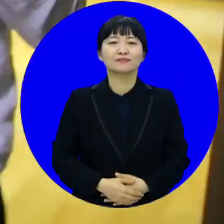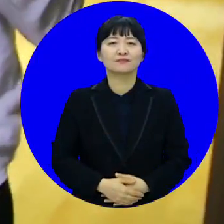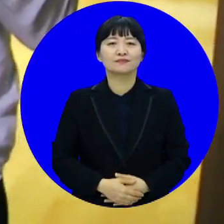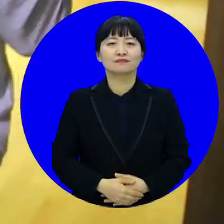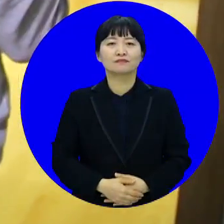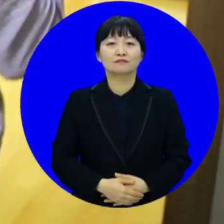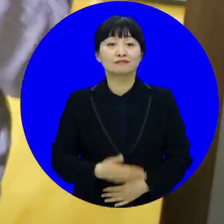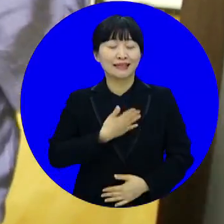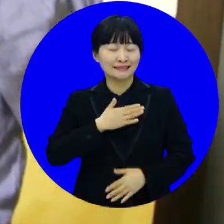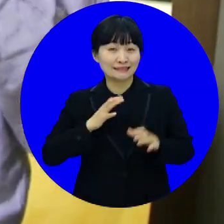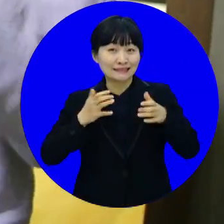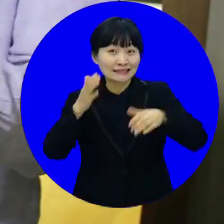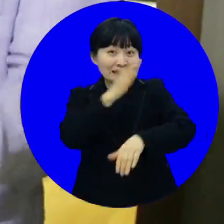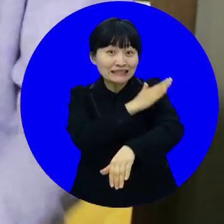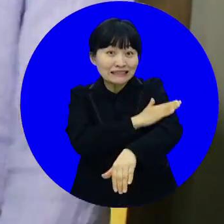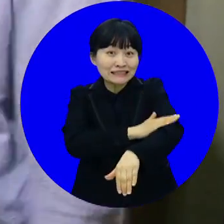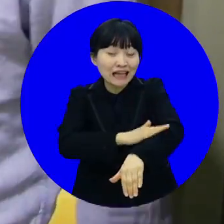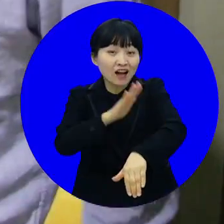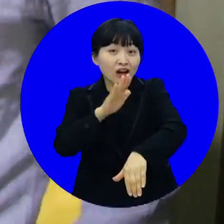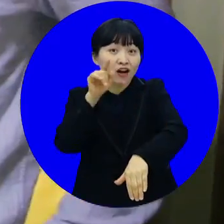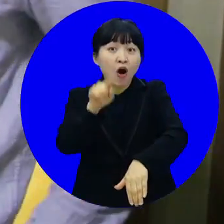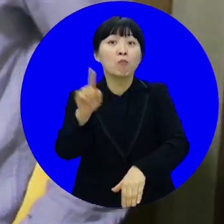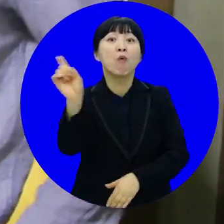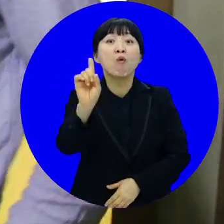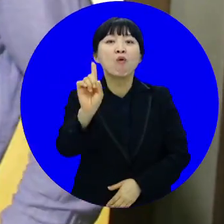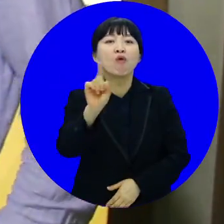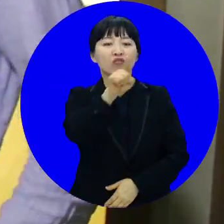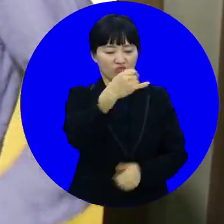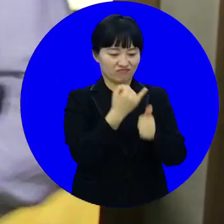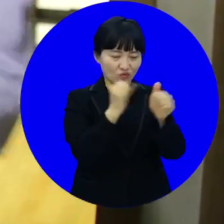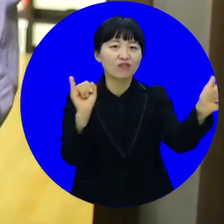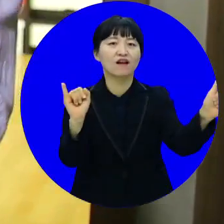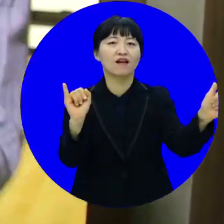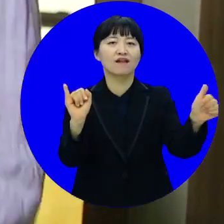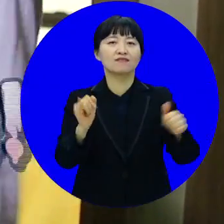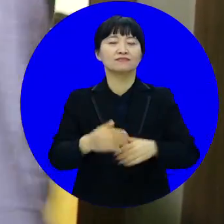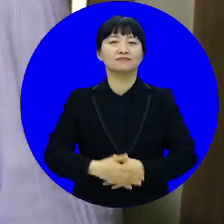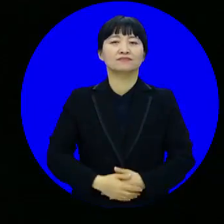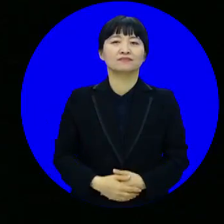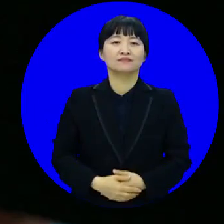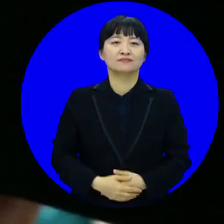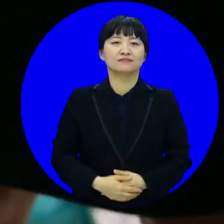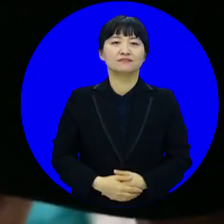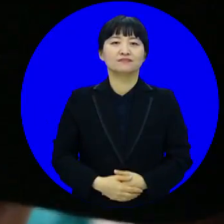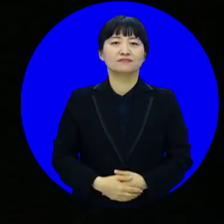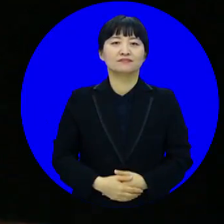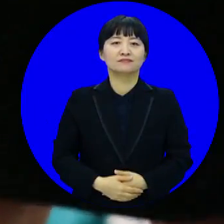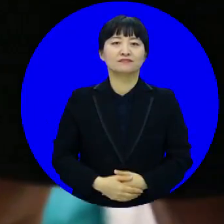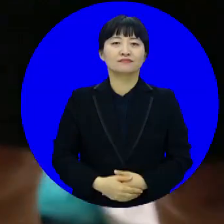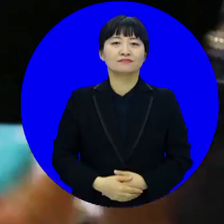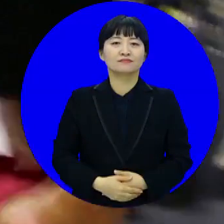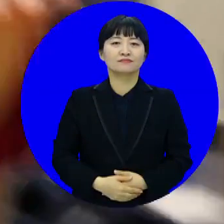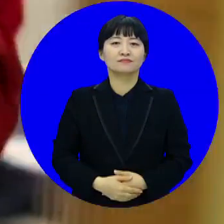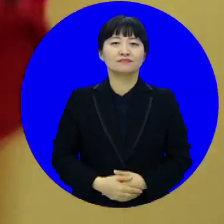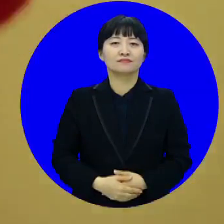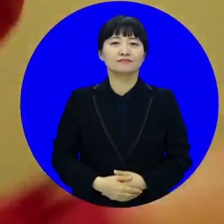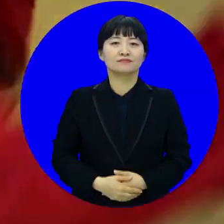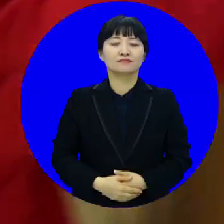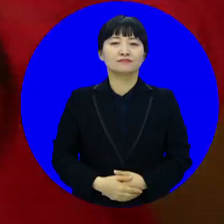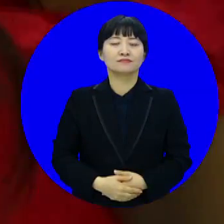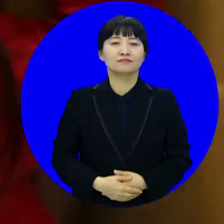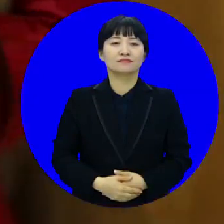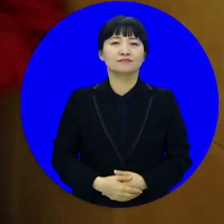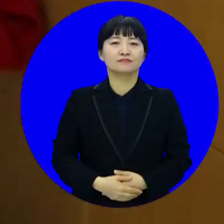내가 세상에서 가장 잘한 게 뭔지 아냐? 너랑 이혼한 거야. 들어가